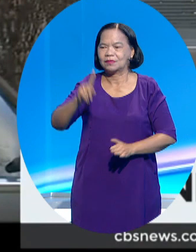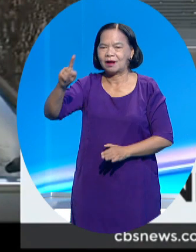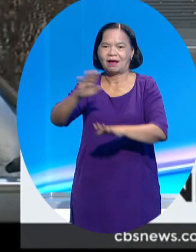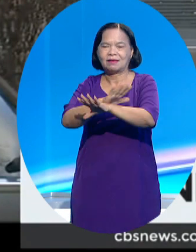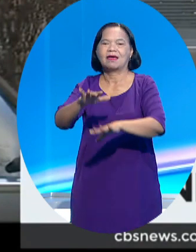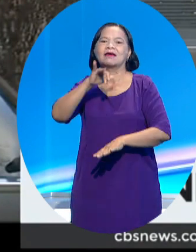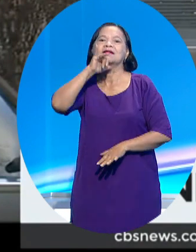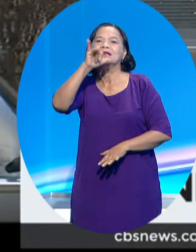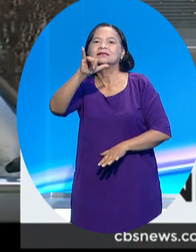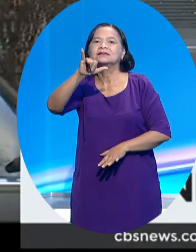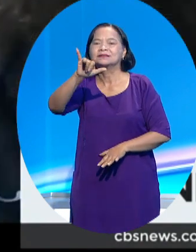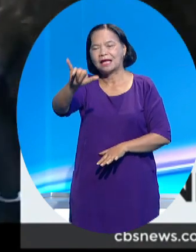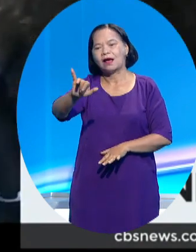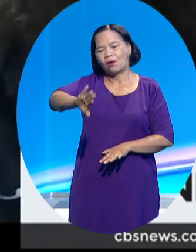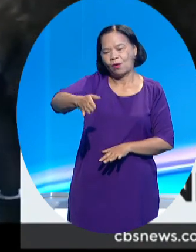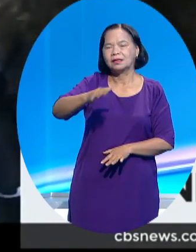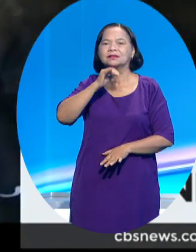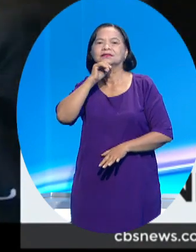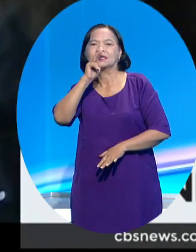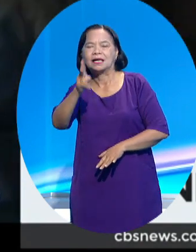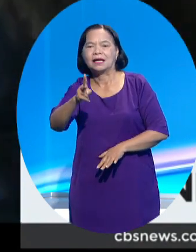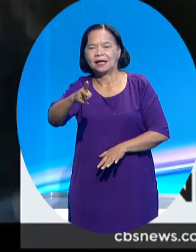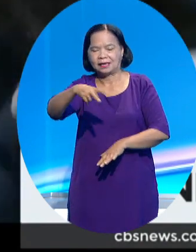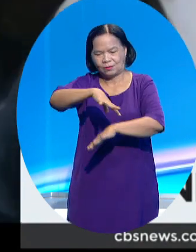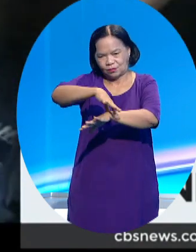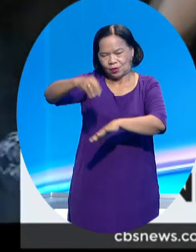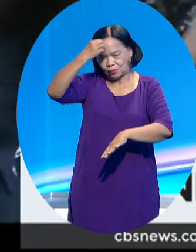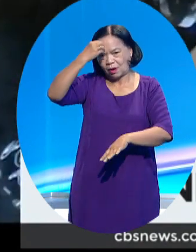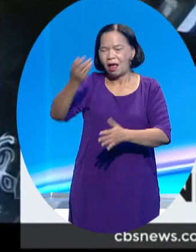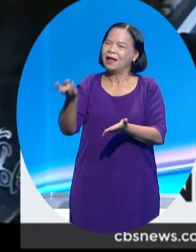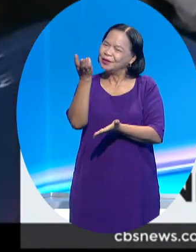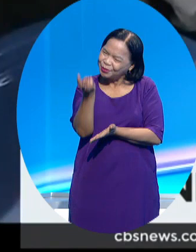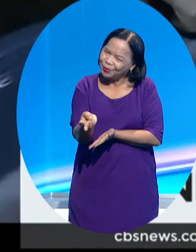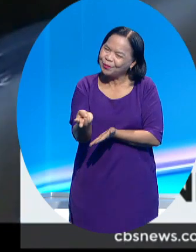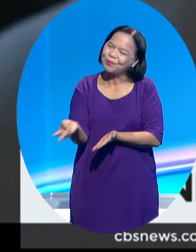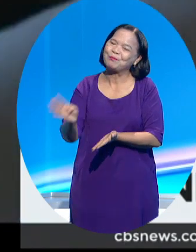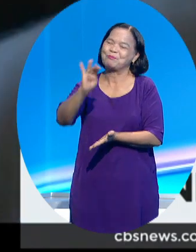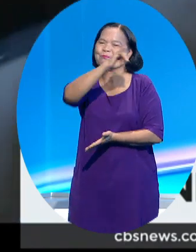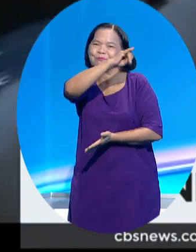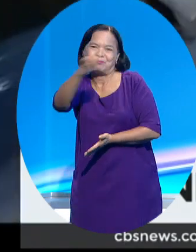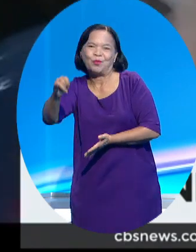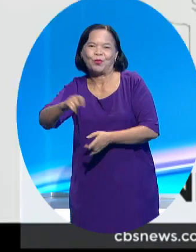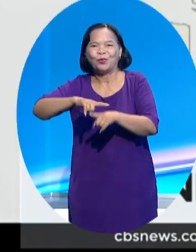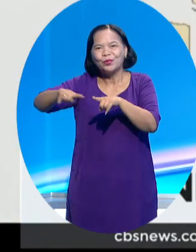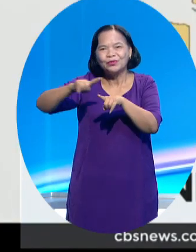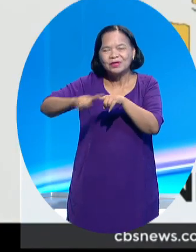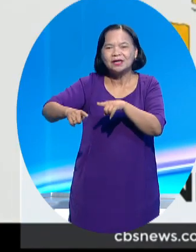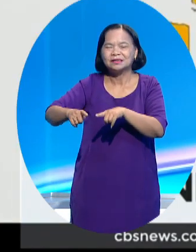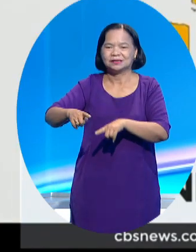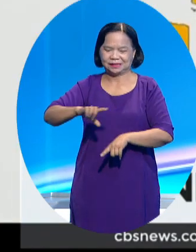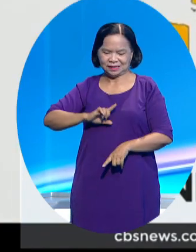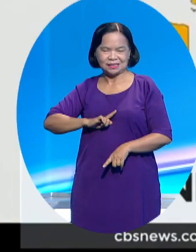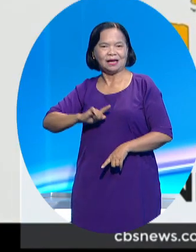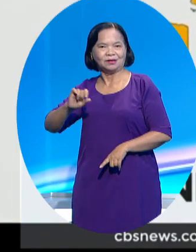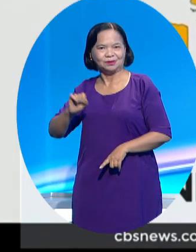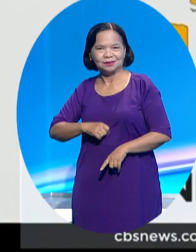nghỉ thứ Sáu hoặc thứ Hai. Cùng lúc đó, các ngày học trong tuần sẽ kéo dài thêm một chút để bù cho ngày còn thiếu. Một giáo sư xã hội